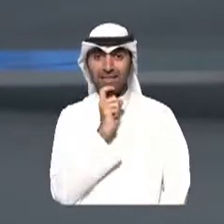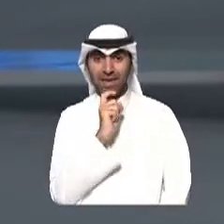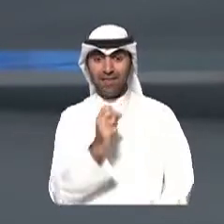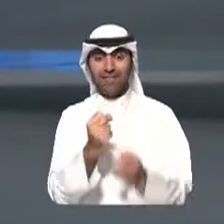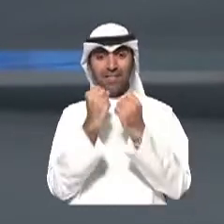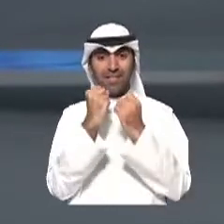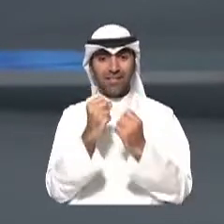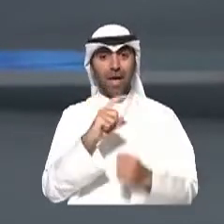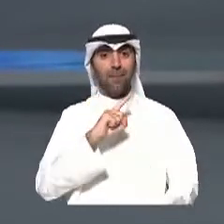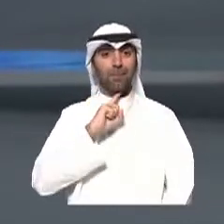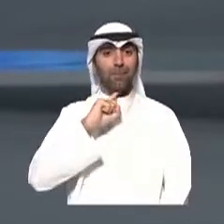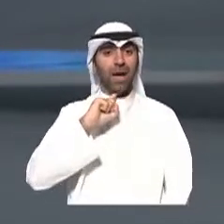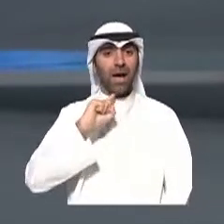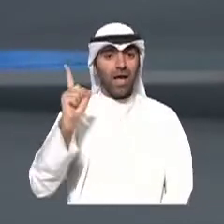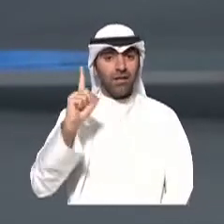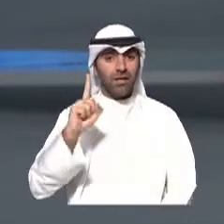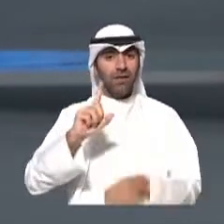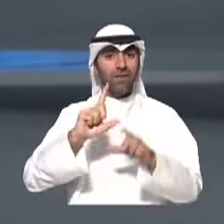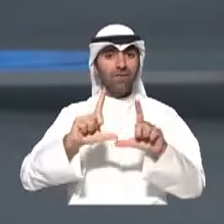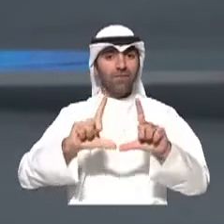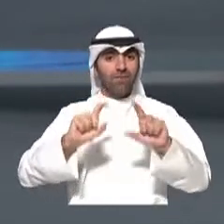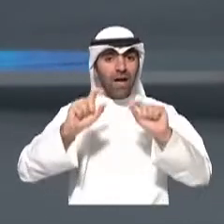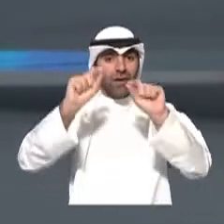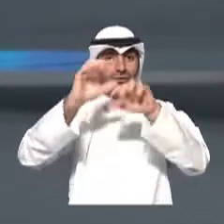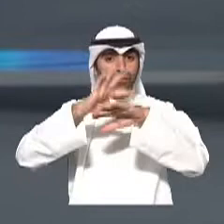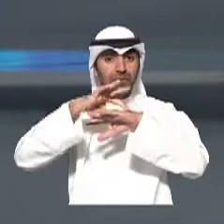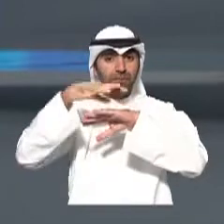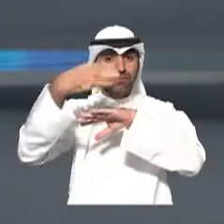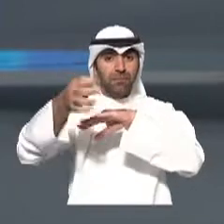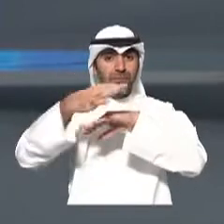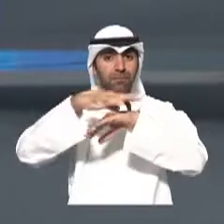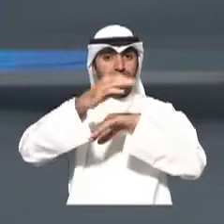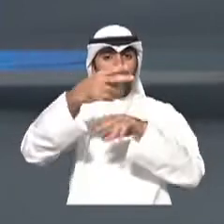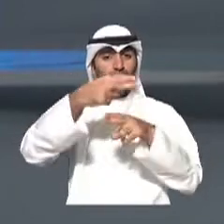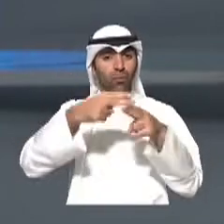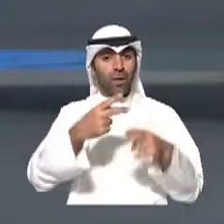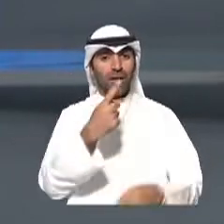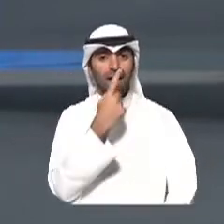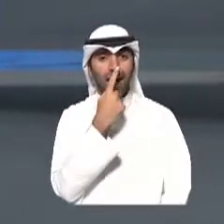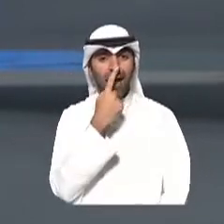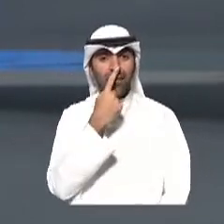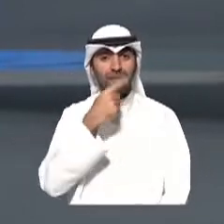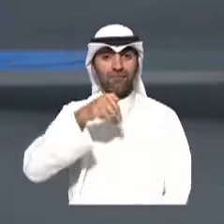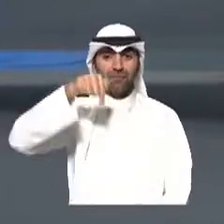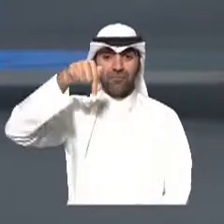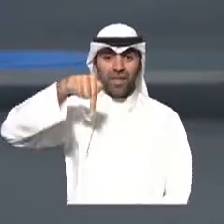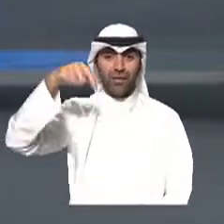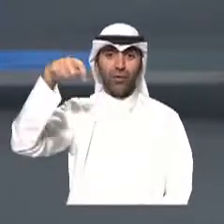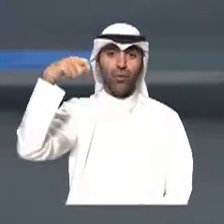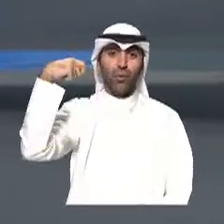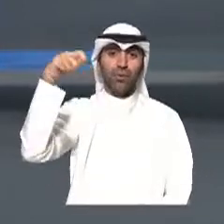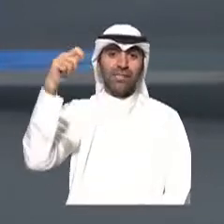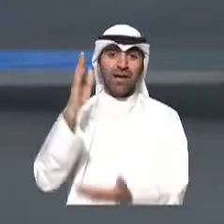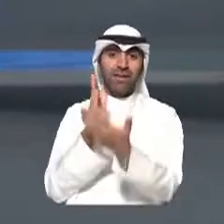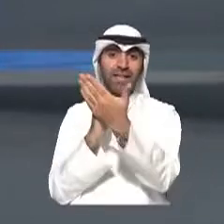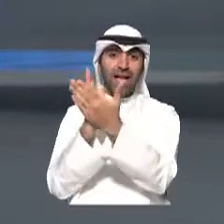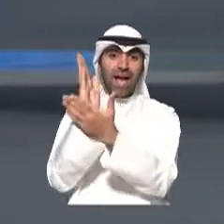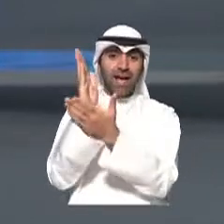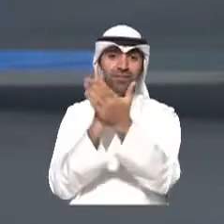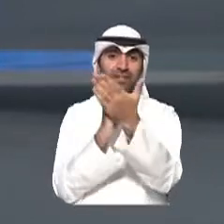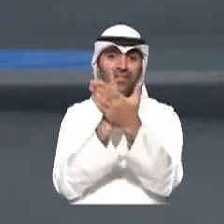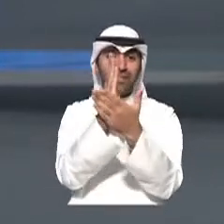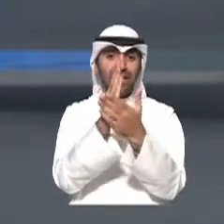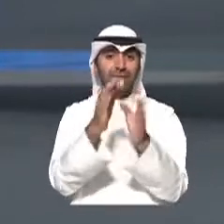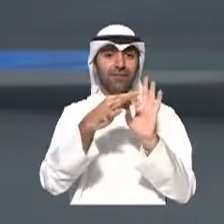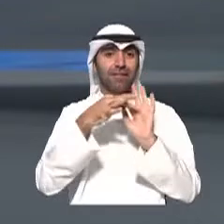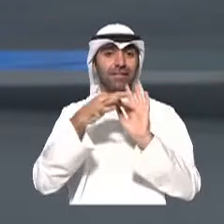الذي قامت به وزارة الخارجية والبعثة الخارجية الدبلوماسية بسفارة دولة الكويت في الهند، وبالتعاون